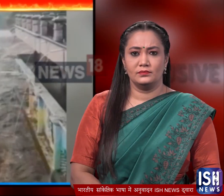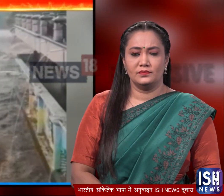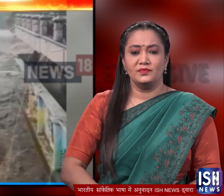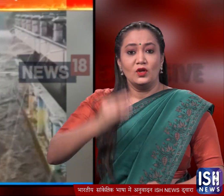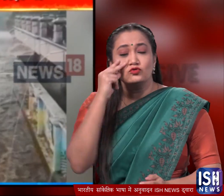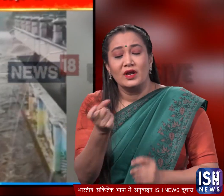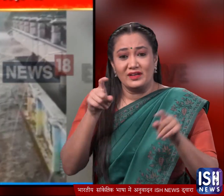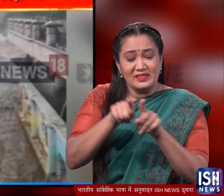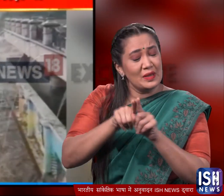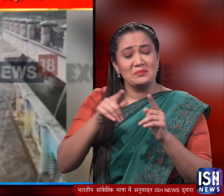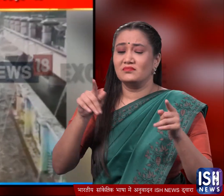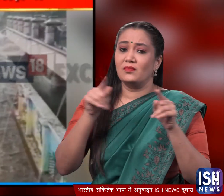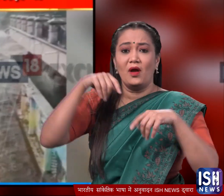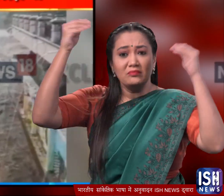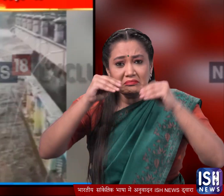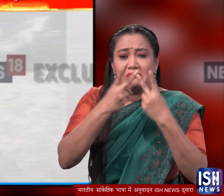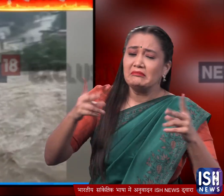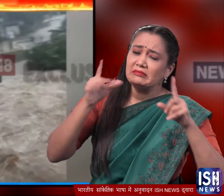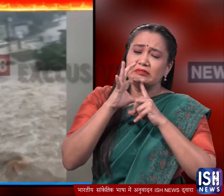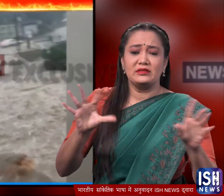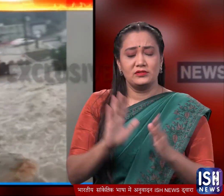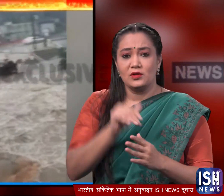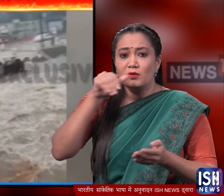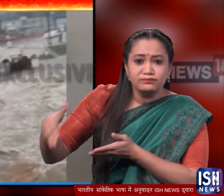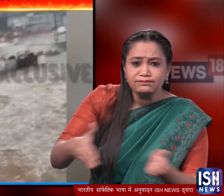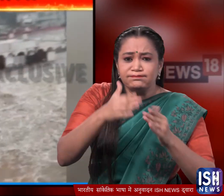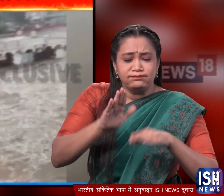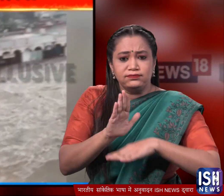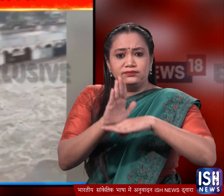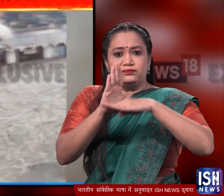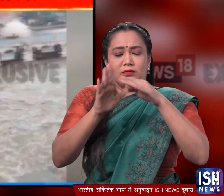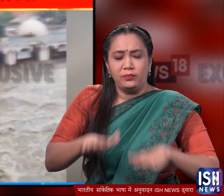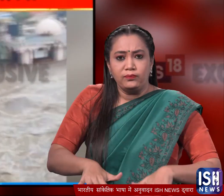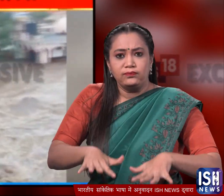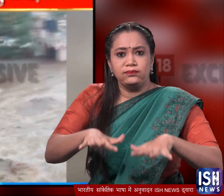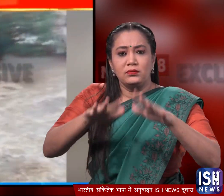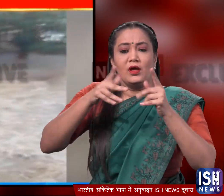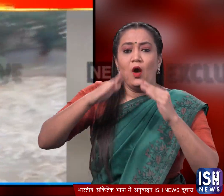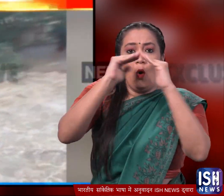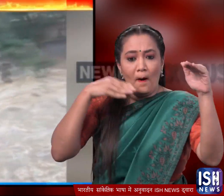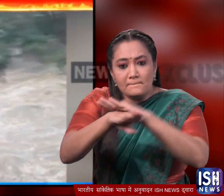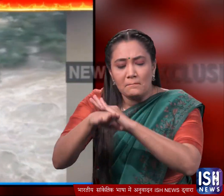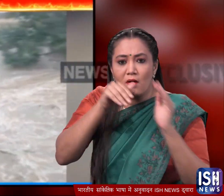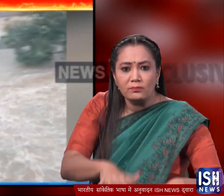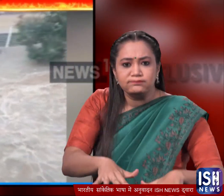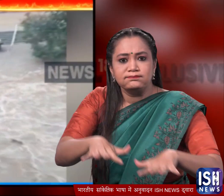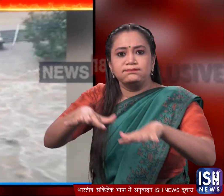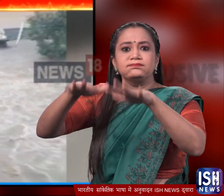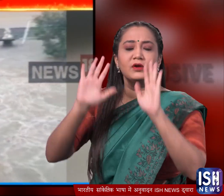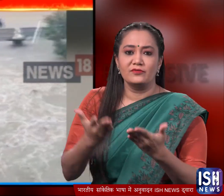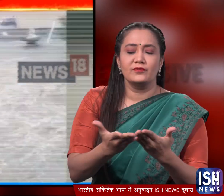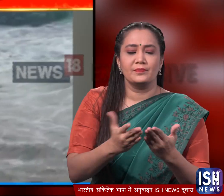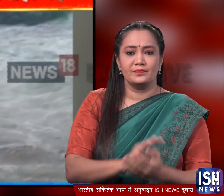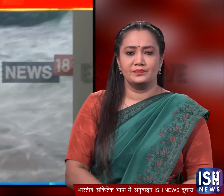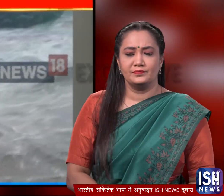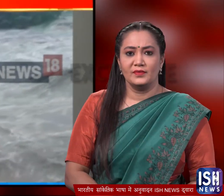उधर जूनागढ़ से भी कमोबेश ऐसी ही तस्वीरें सामने आईं। वहां नदियों का जलस्तर बढ़ने के बाद इनके पानी ने रिहायशी इलाकों में घुसकर तबाही मचानी